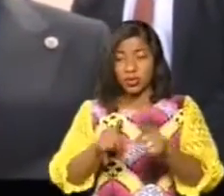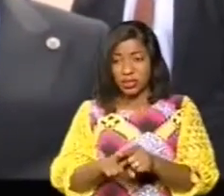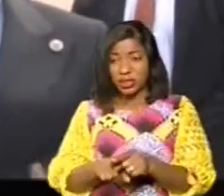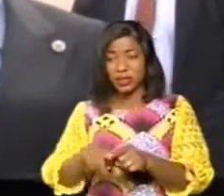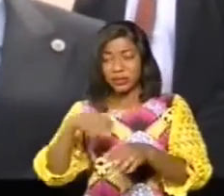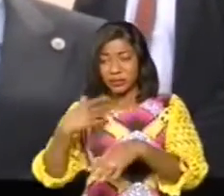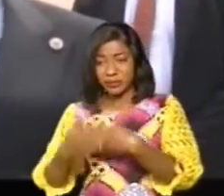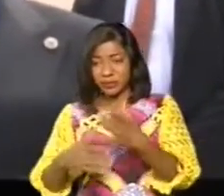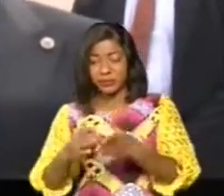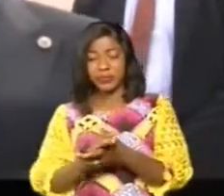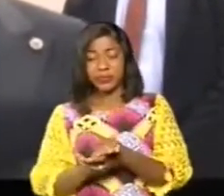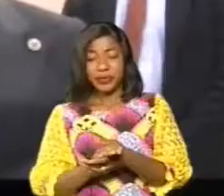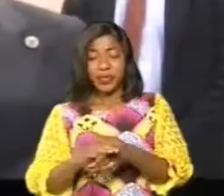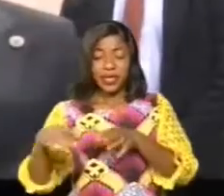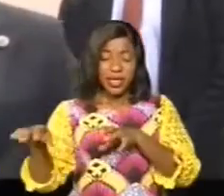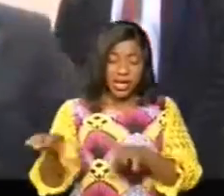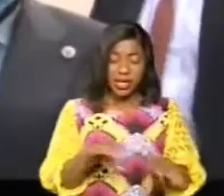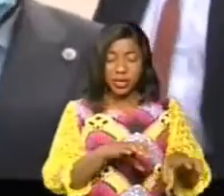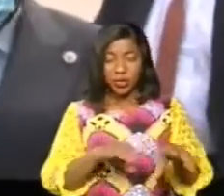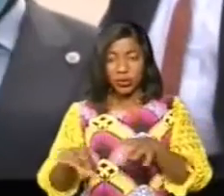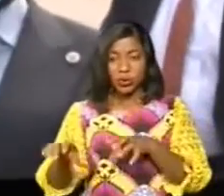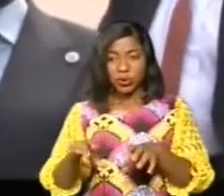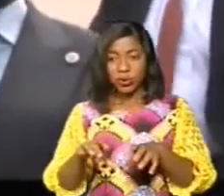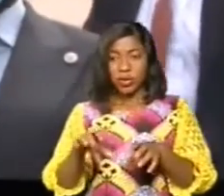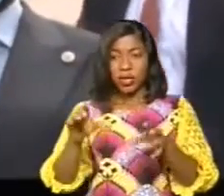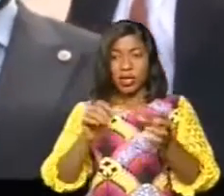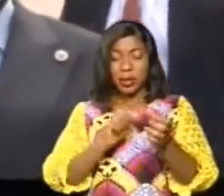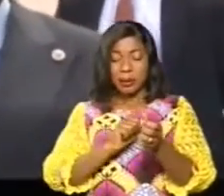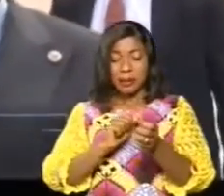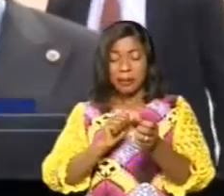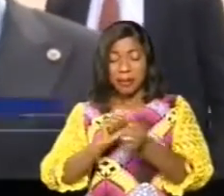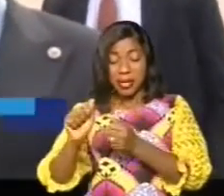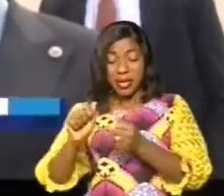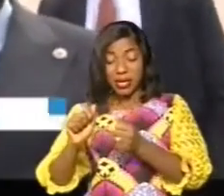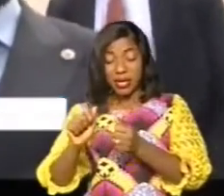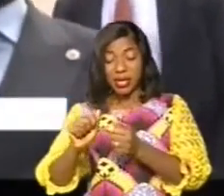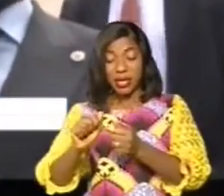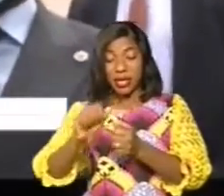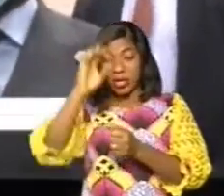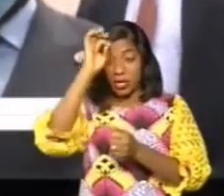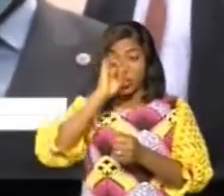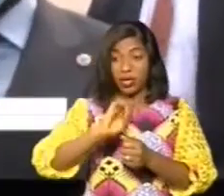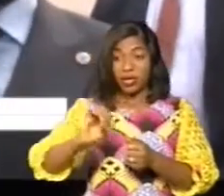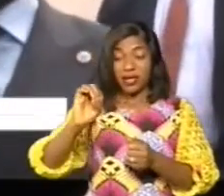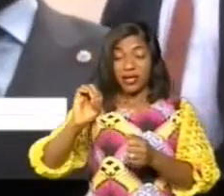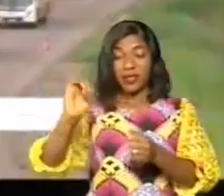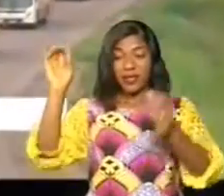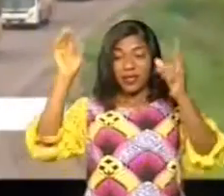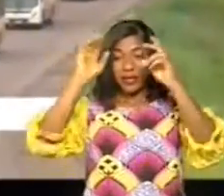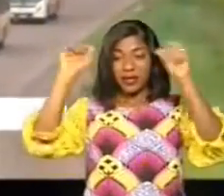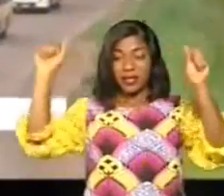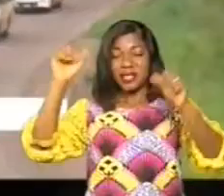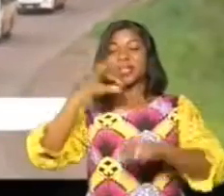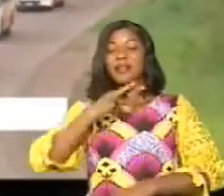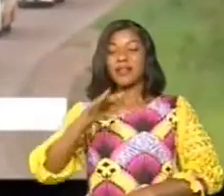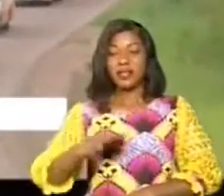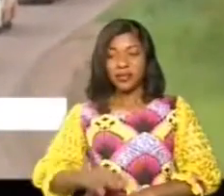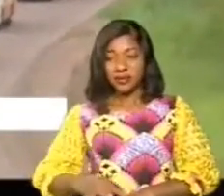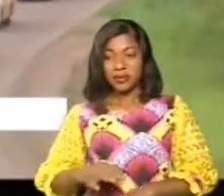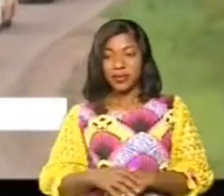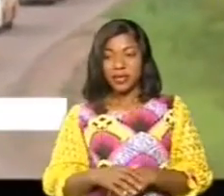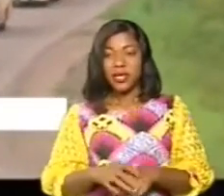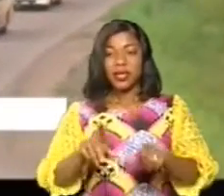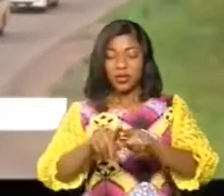œuvres et les actions initié par M. Félix-Antoine Tshisekedi Tshilombo, président de la République, chef de l'État. Il faut bien